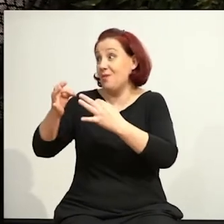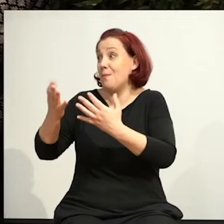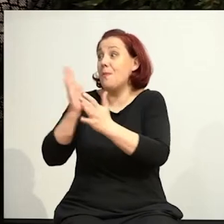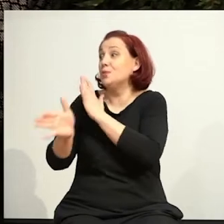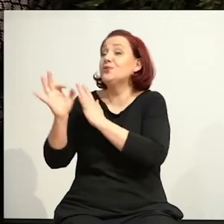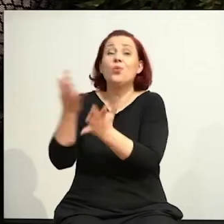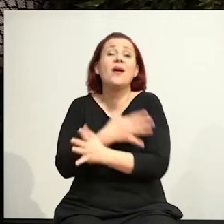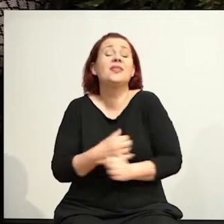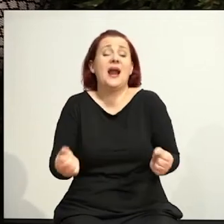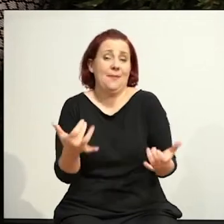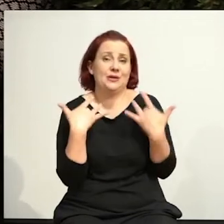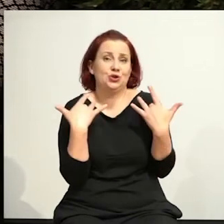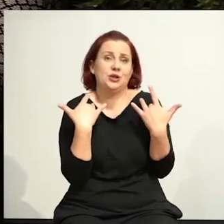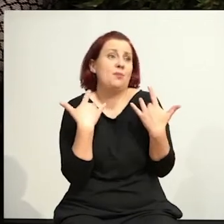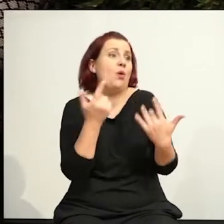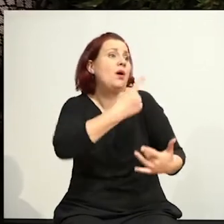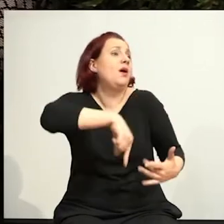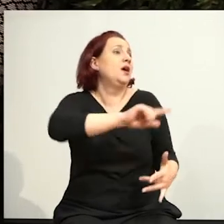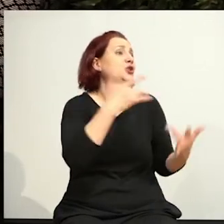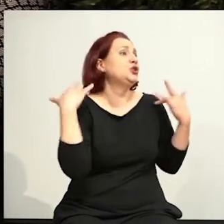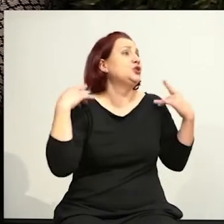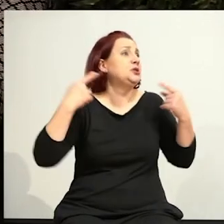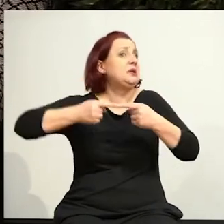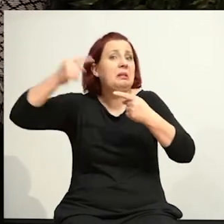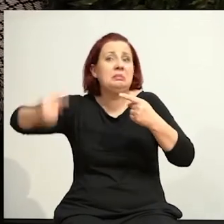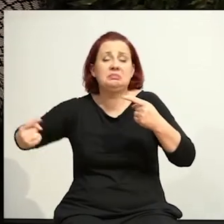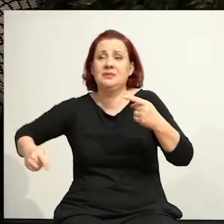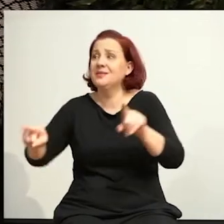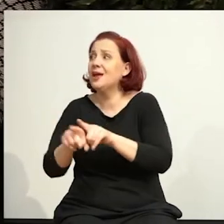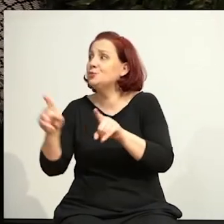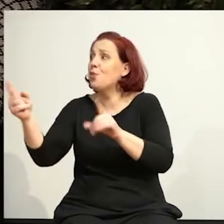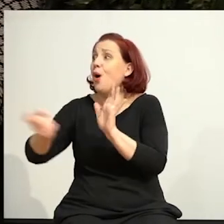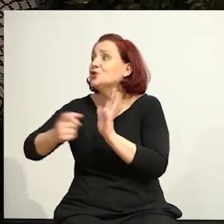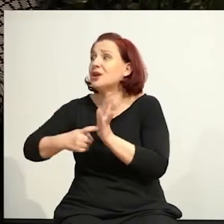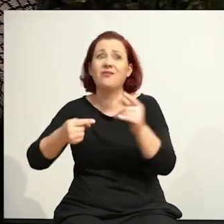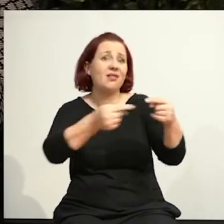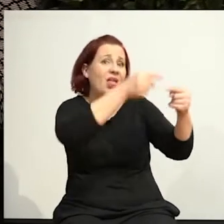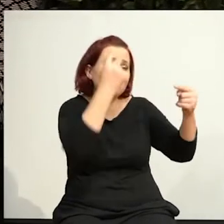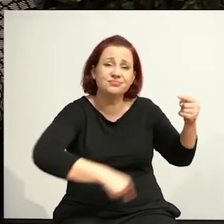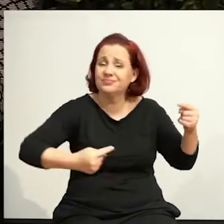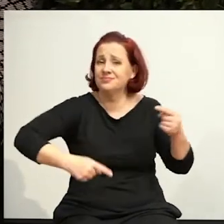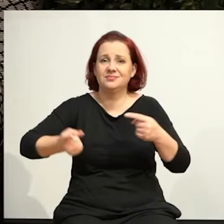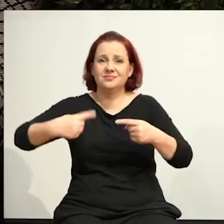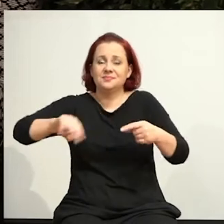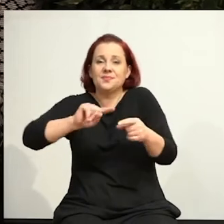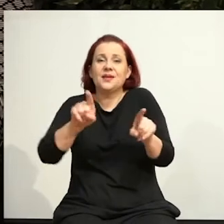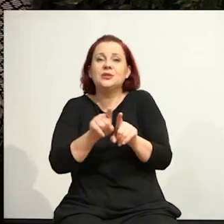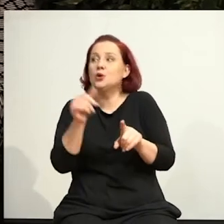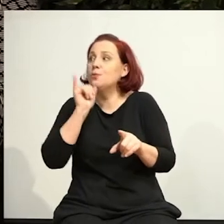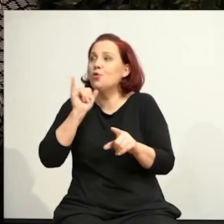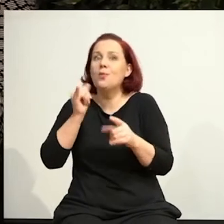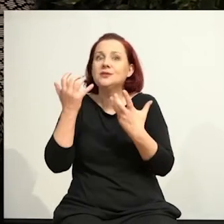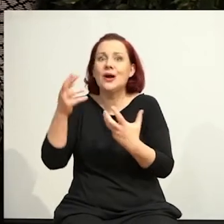się do oczekiwań, do rzeczywistości, próby odnalezienia jakiejś formy wyrazu? Czy to nie są problemy, które możemy dzisiaj jakoś